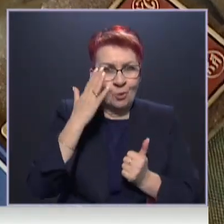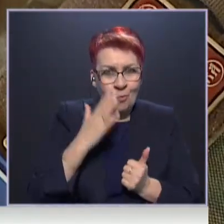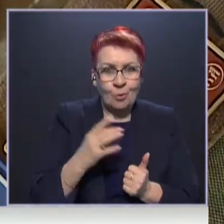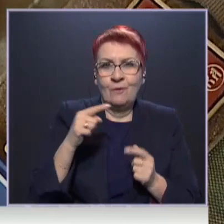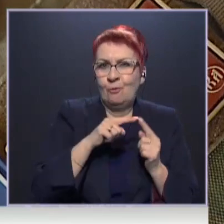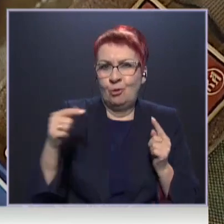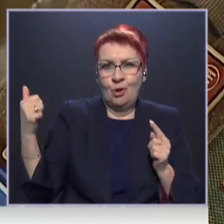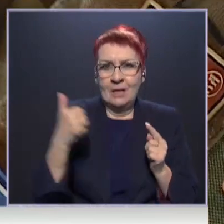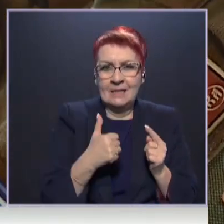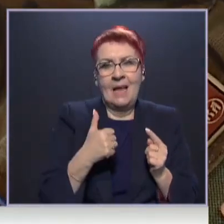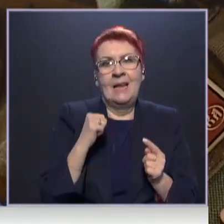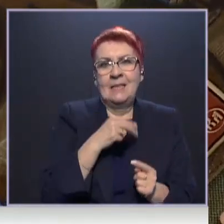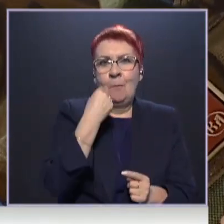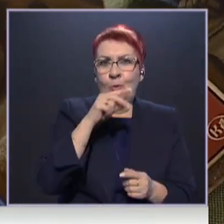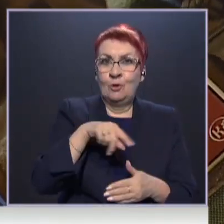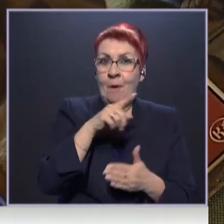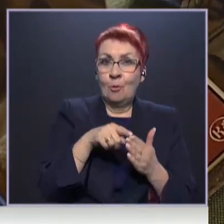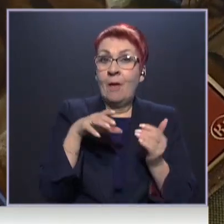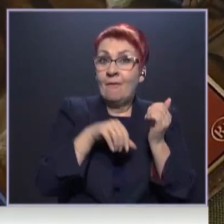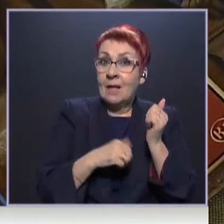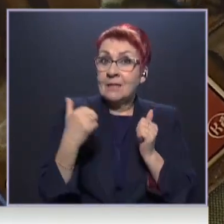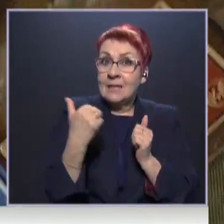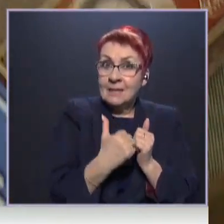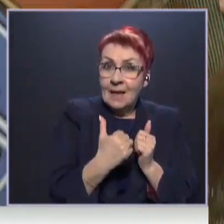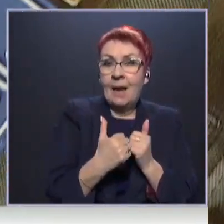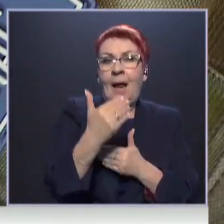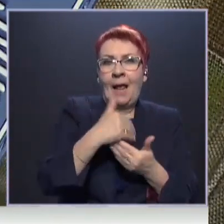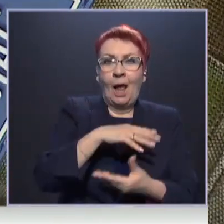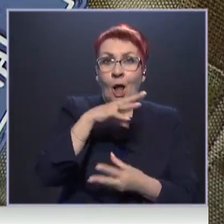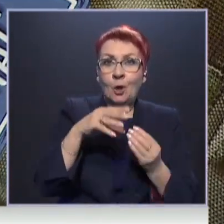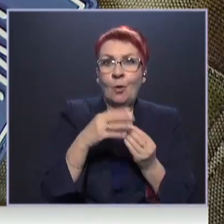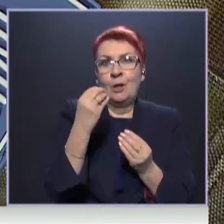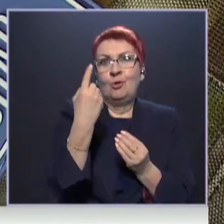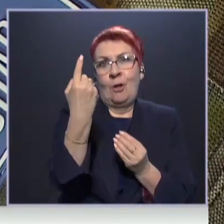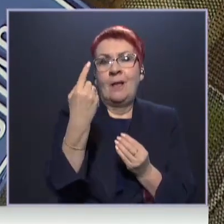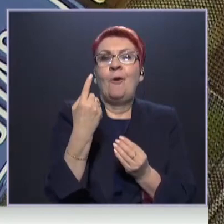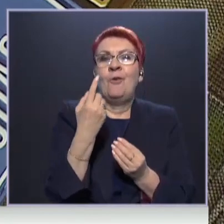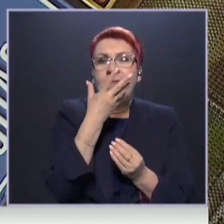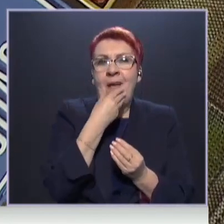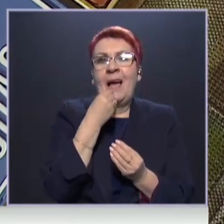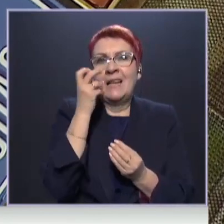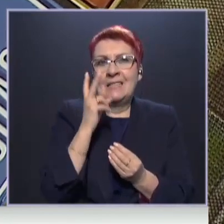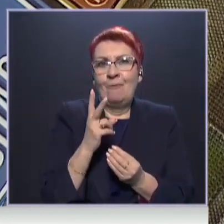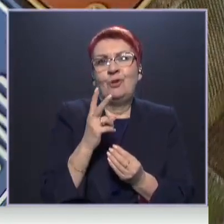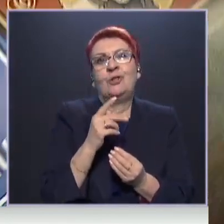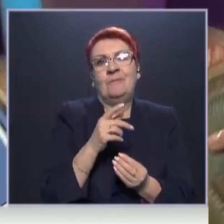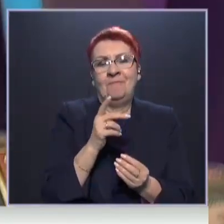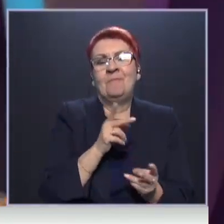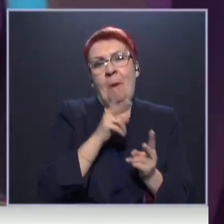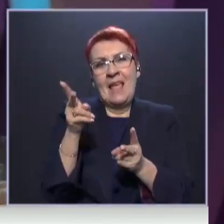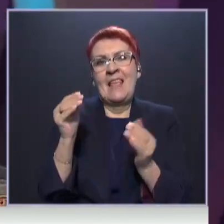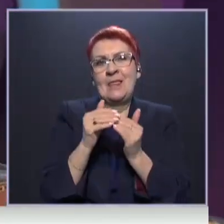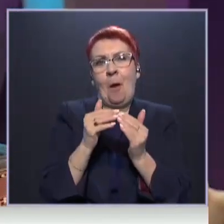ждать новых ваших вопросов. Ну и, как обычно, в конце недели подведем итоги. И вот еще один такой красавчик уедет к кому-то домой. Так